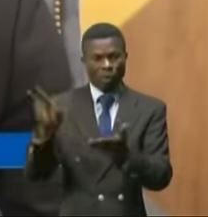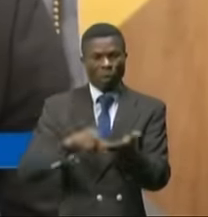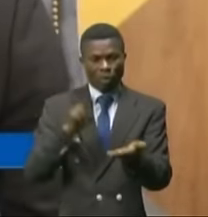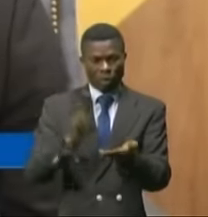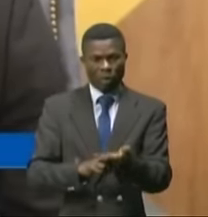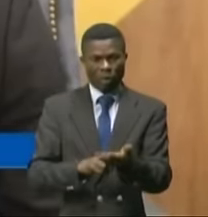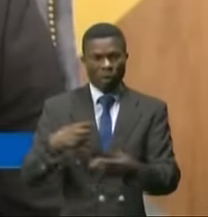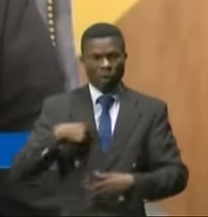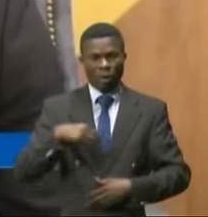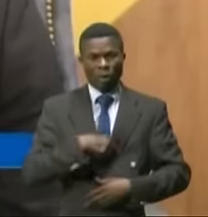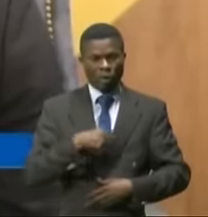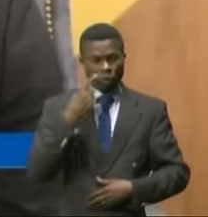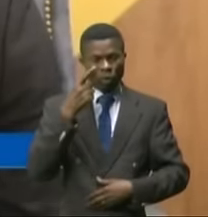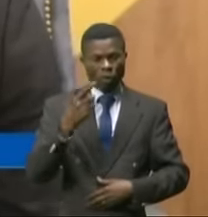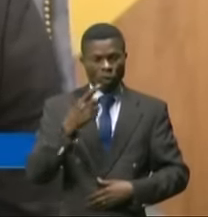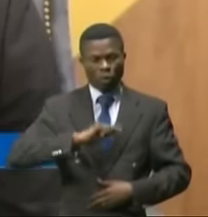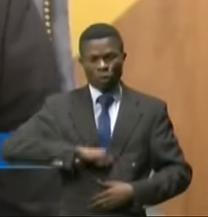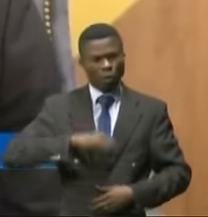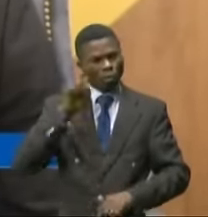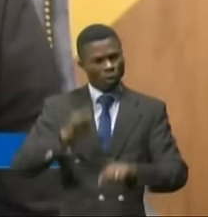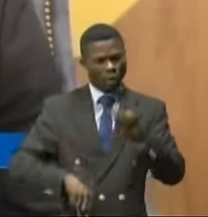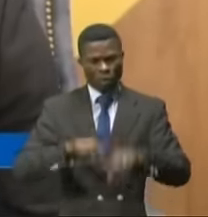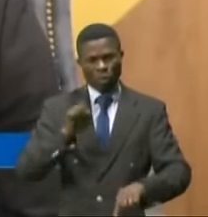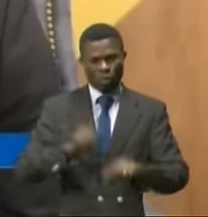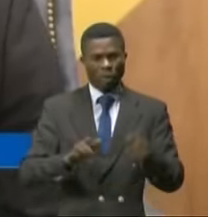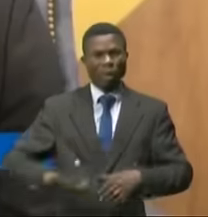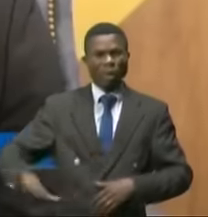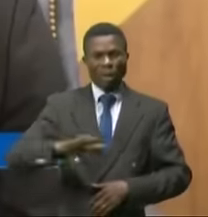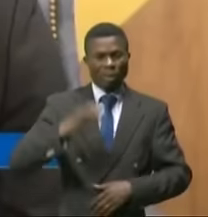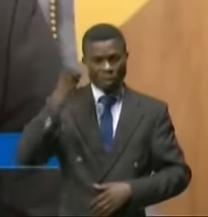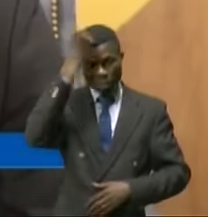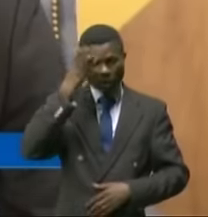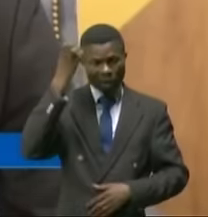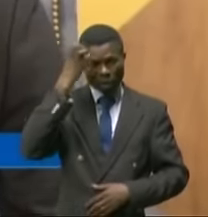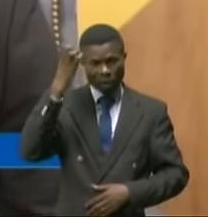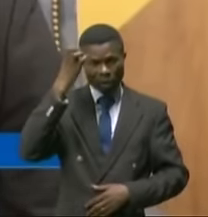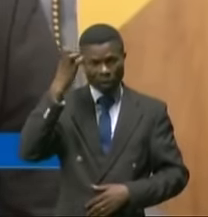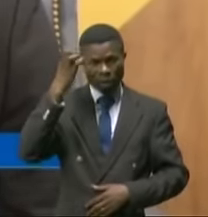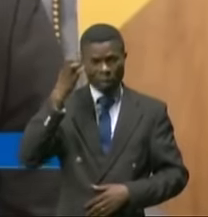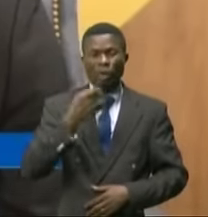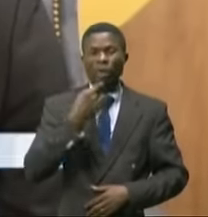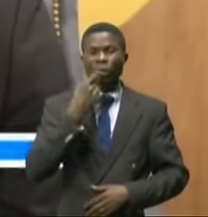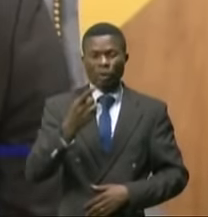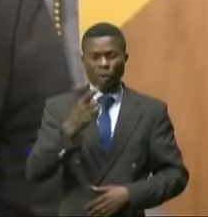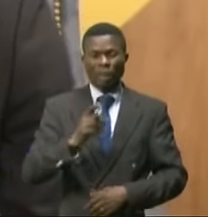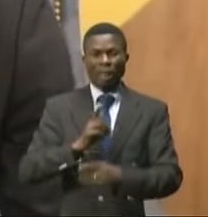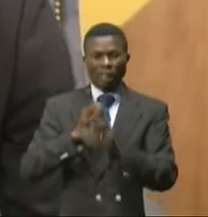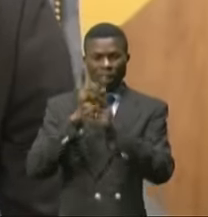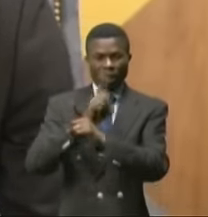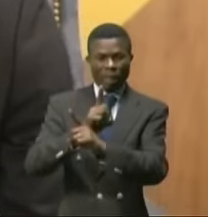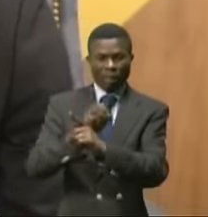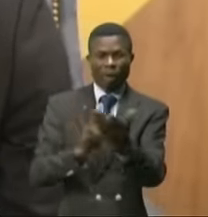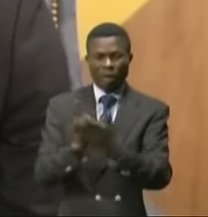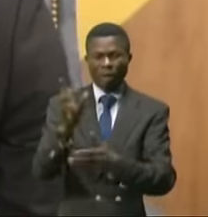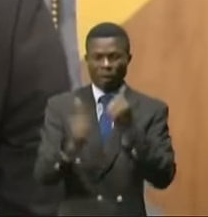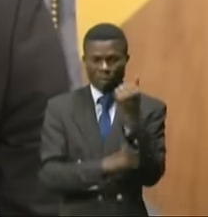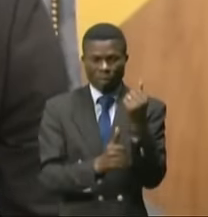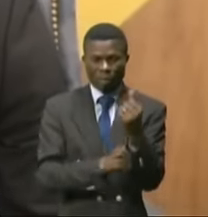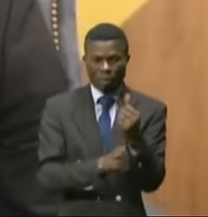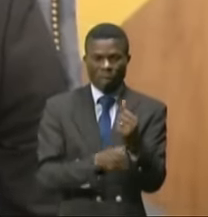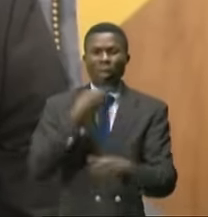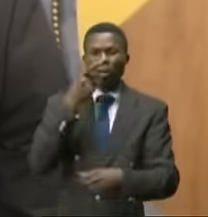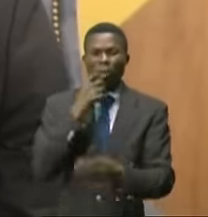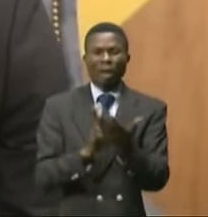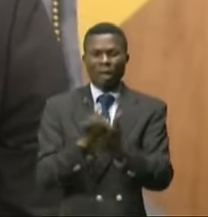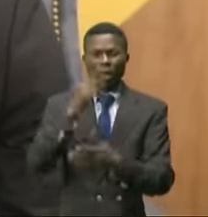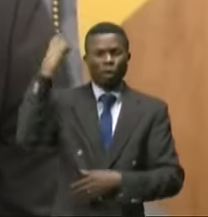trouvé insupportable que le pays européen qui dise défendre les droits de l'homme, qui dise défendre le